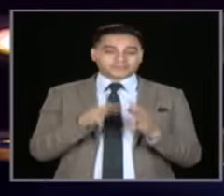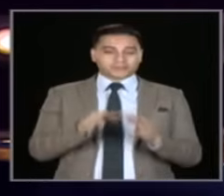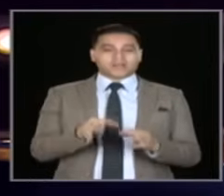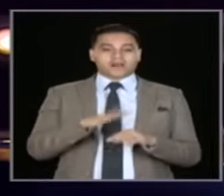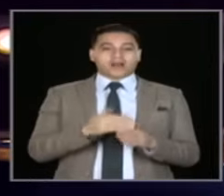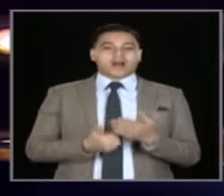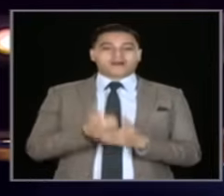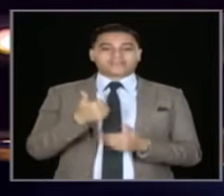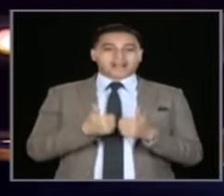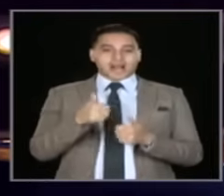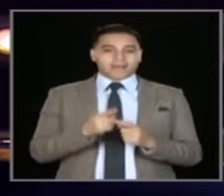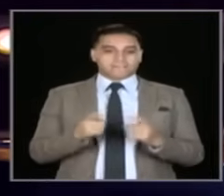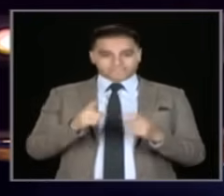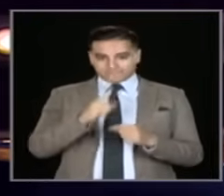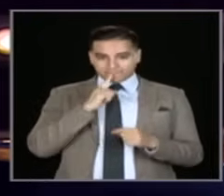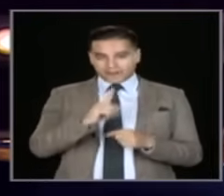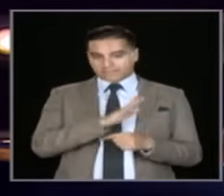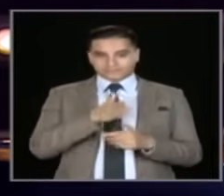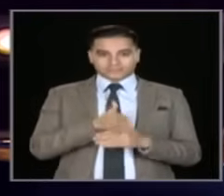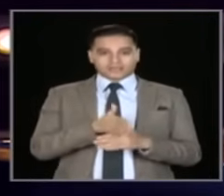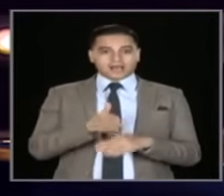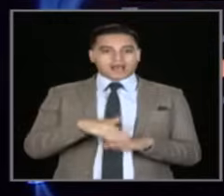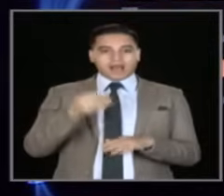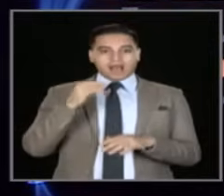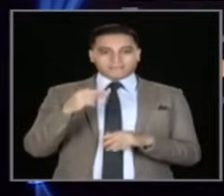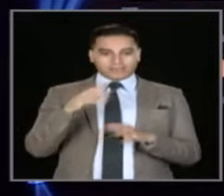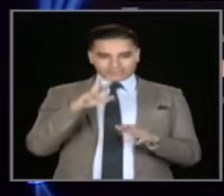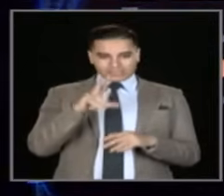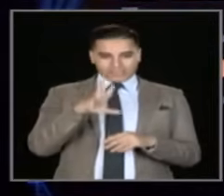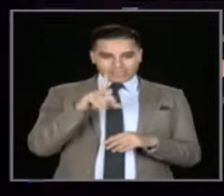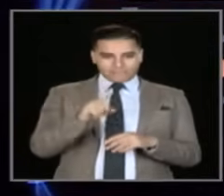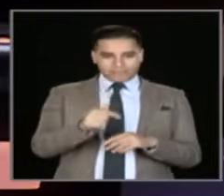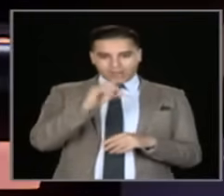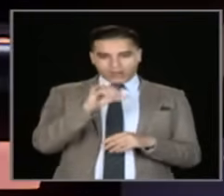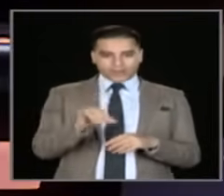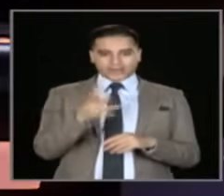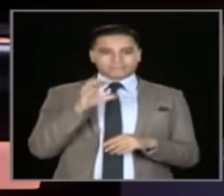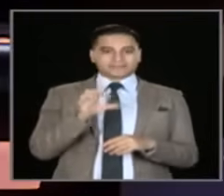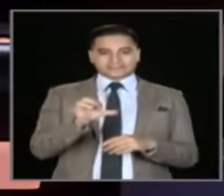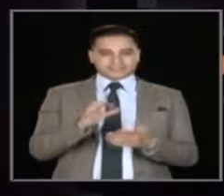أفضل لاعب في ماتش النهاردة بدون نزاع أحمد الهلباوي بـ90 نقطة، برافو عليكم.